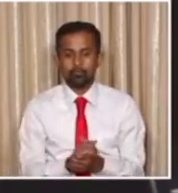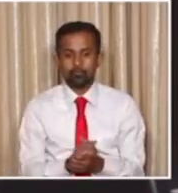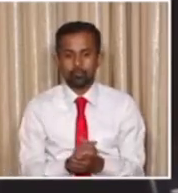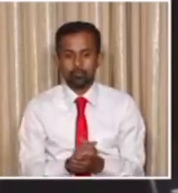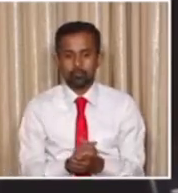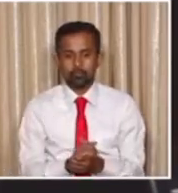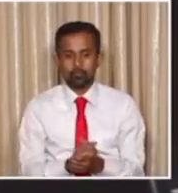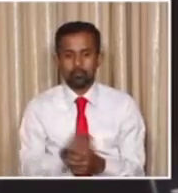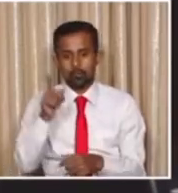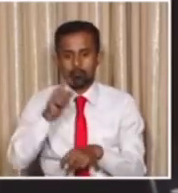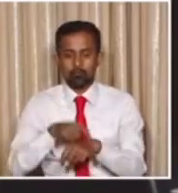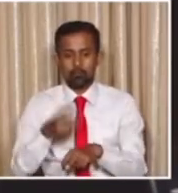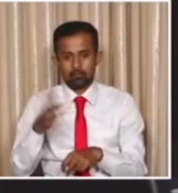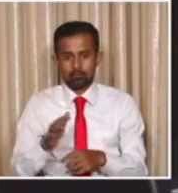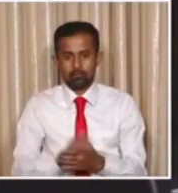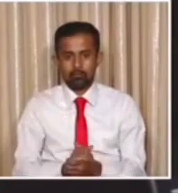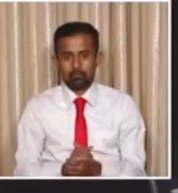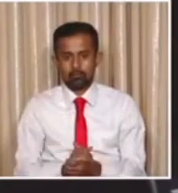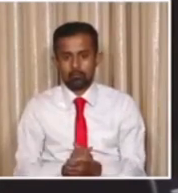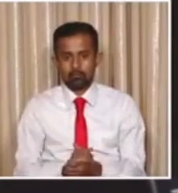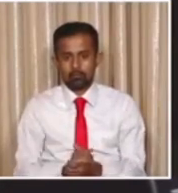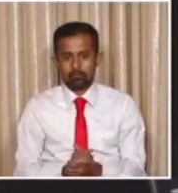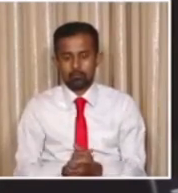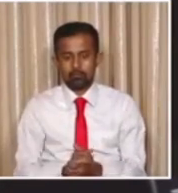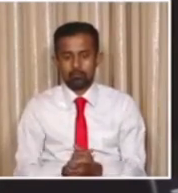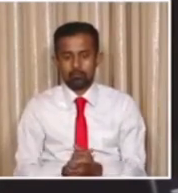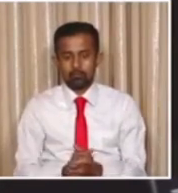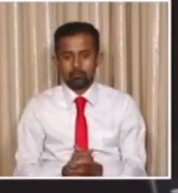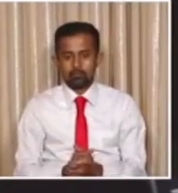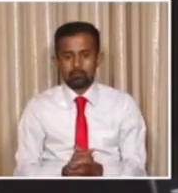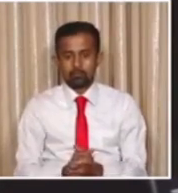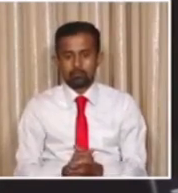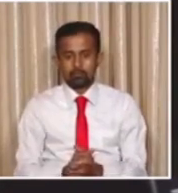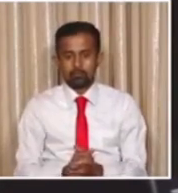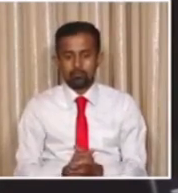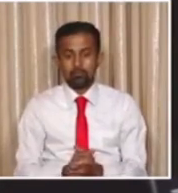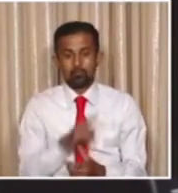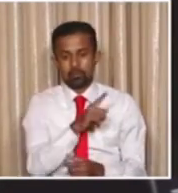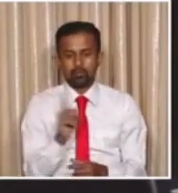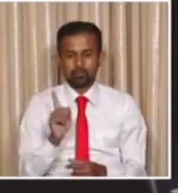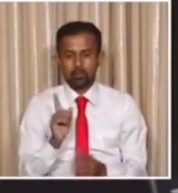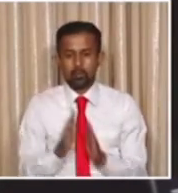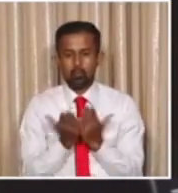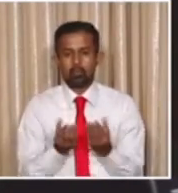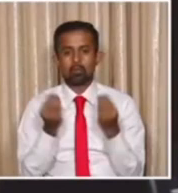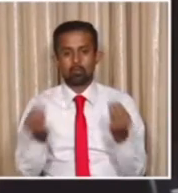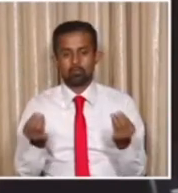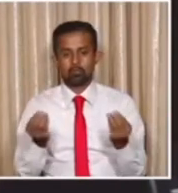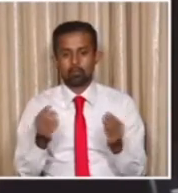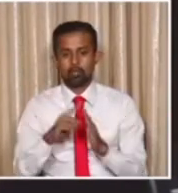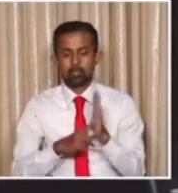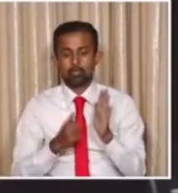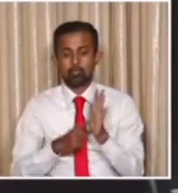මන්දිර තමා ඔබතුමාගේ කාලේ ඉවරයි හරි හරි පොඩ්ඩක් ඉන්න මම ඉවර කරනවා ඒ නිසා ඒ කට්ටියට රිදෙනවා මේ පොත අපි එළියට දැම්මම